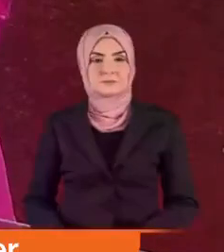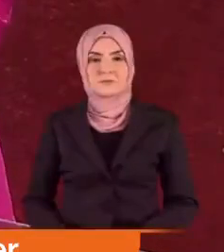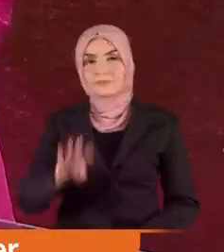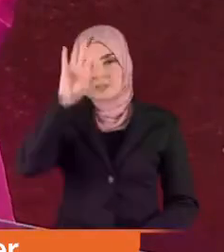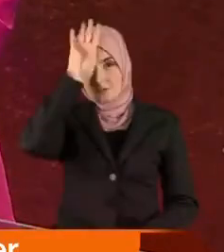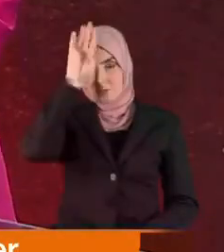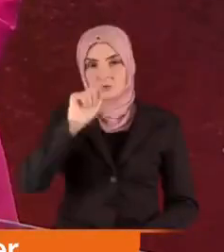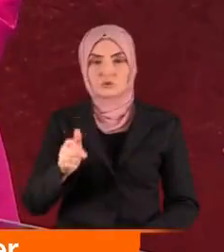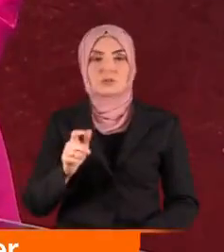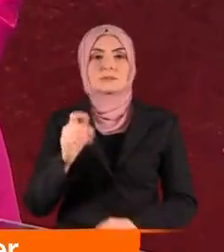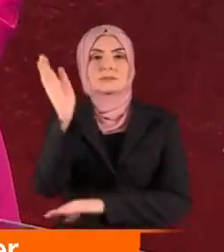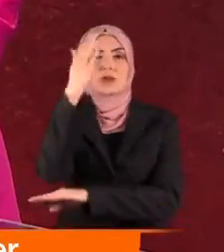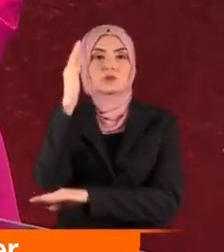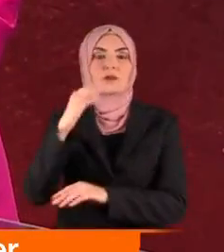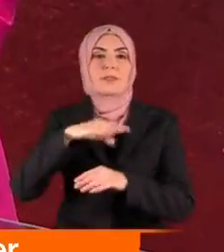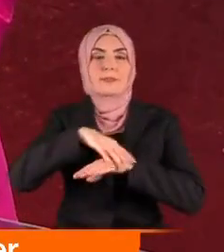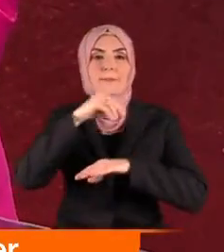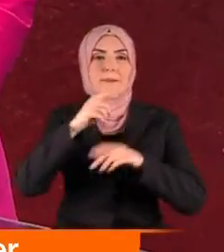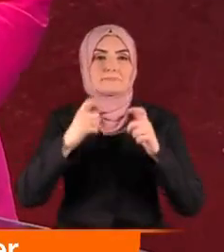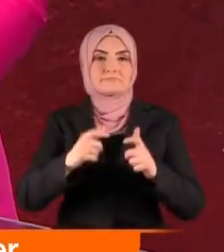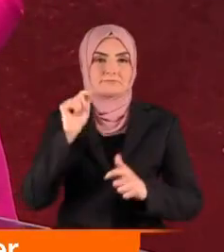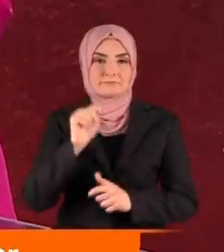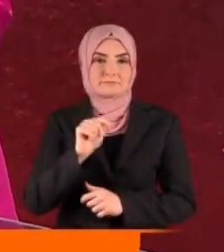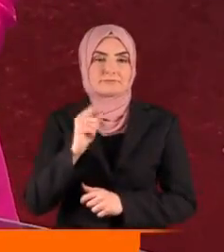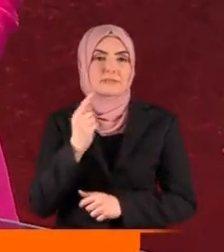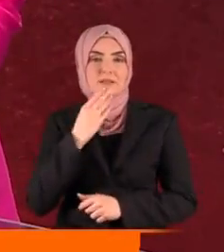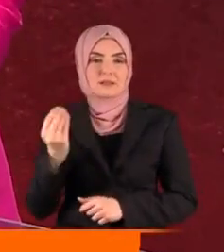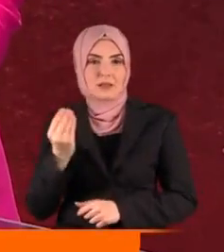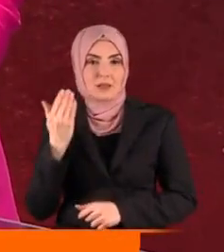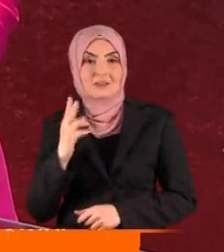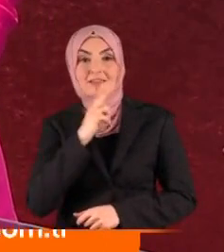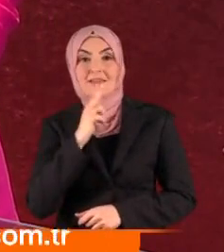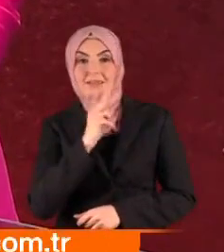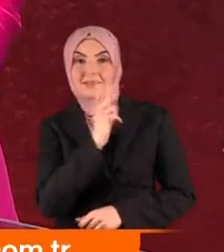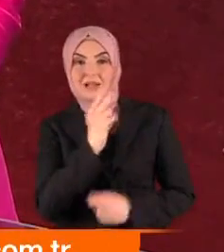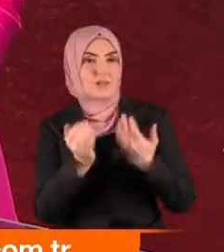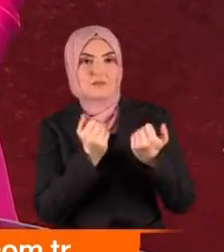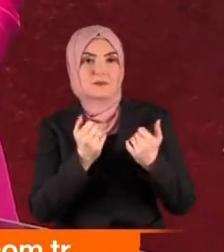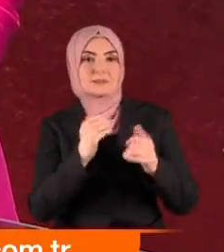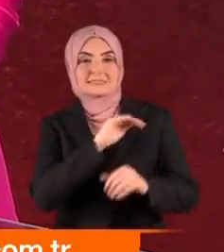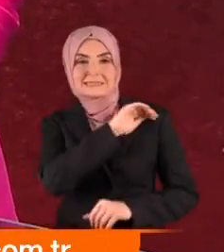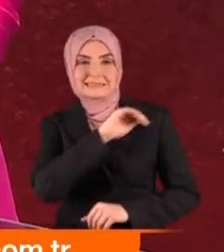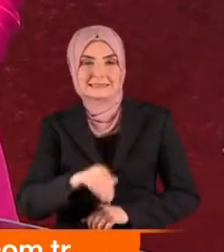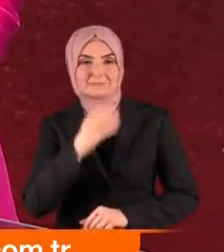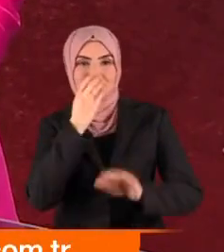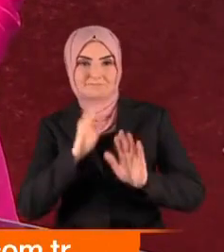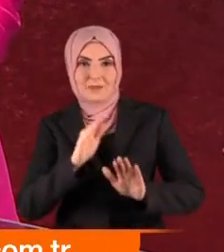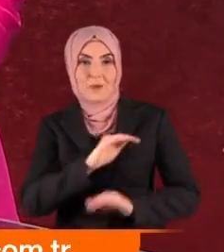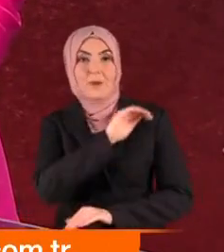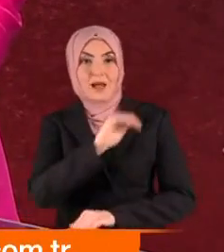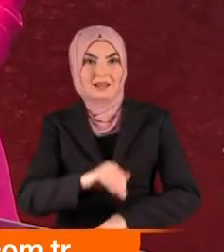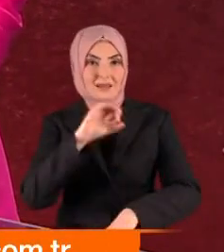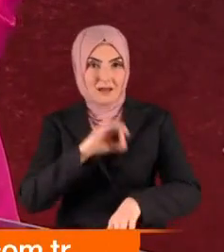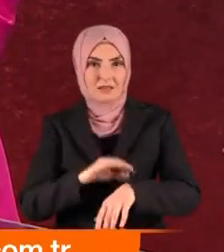bu İstanbul Sancaktepe'de bir genç yengesinin alışverişten dönmesini bekledi Gelir gelmez de amcasının gözü